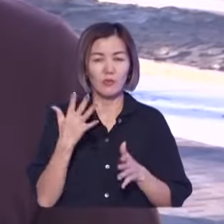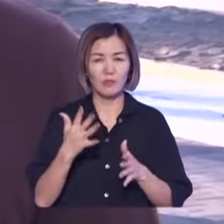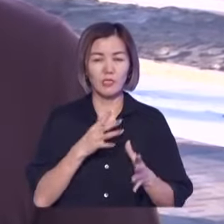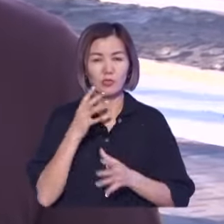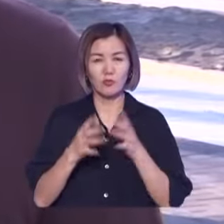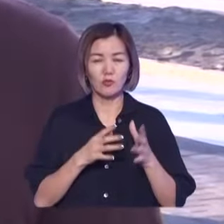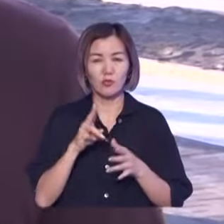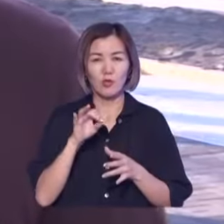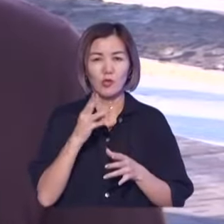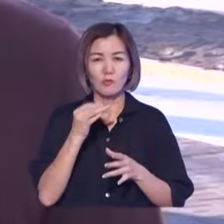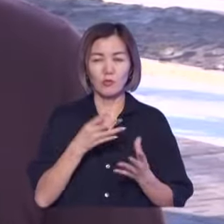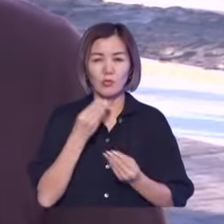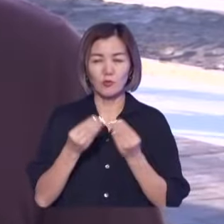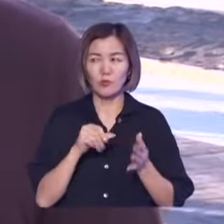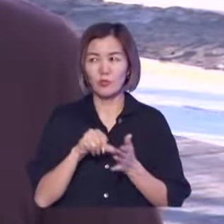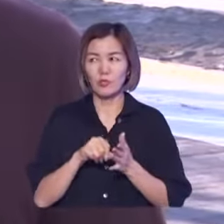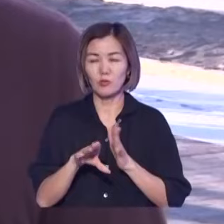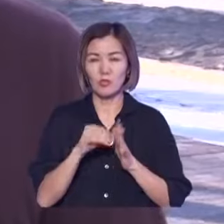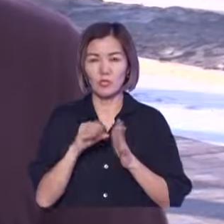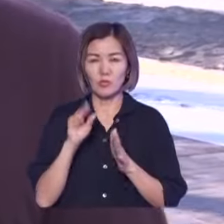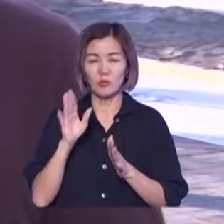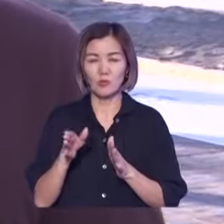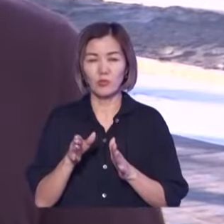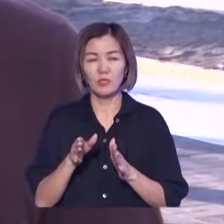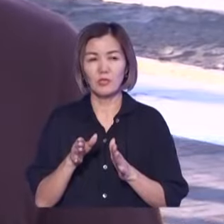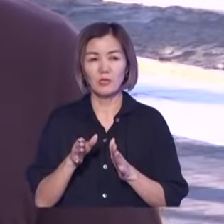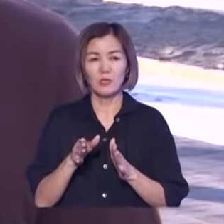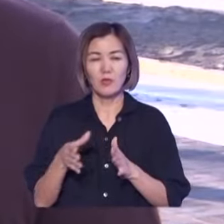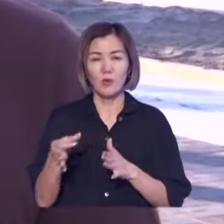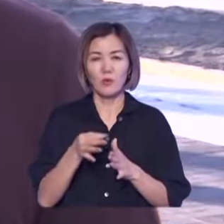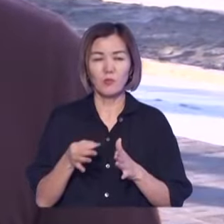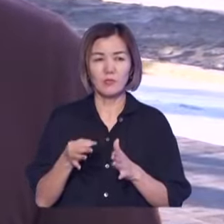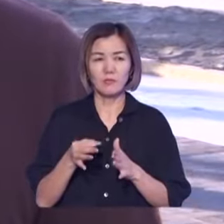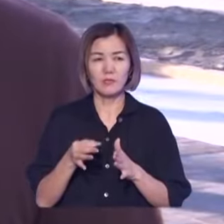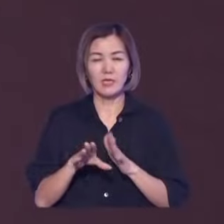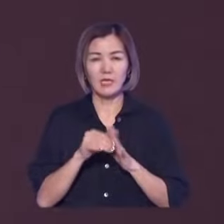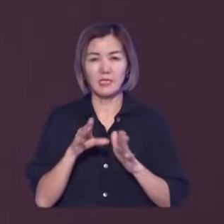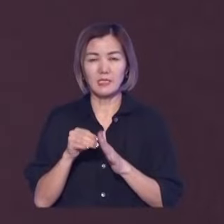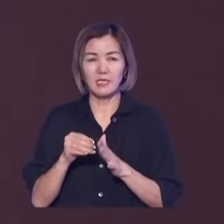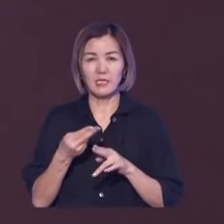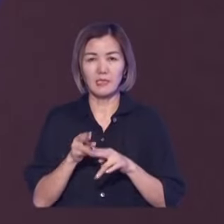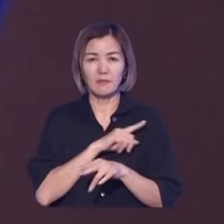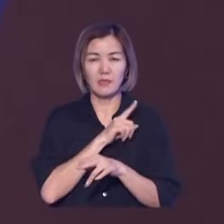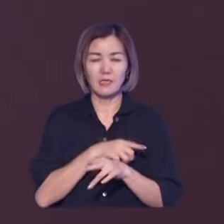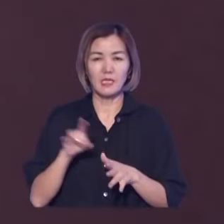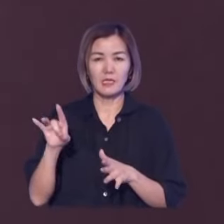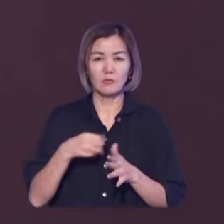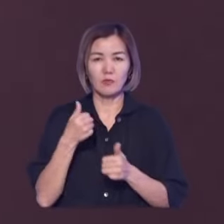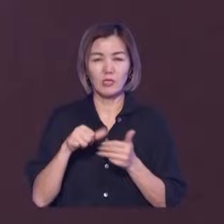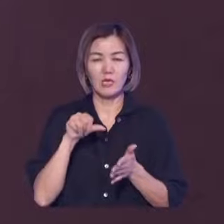500-дүниежүзілік көшпенділер ойыны өтеді, сол көшпенділер ойына іріктеу болып табылады. Осы облысымыздағы іріктелген мықтылар республикада өнер көрсететін